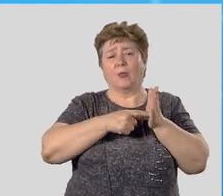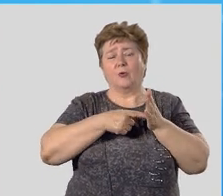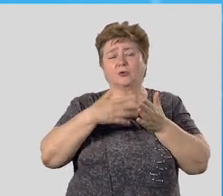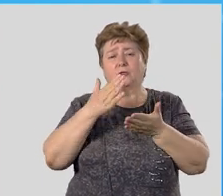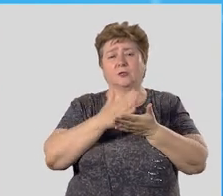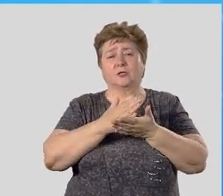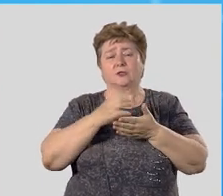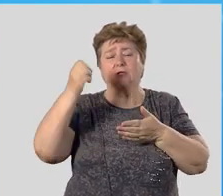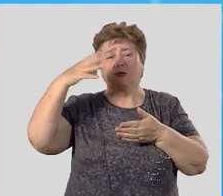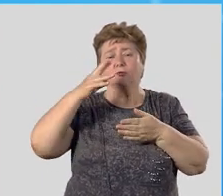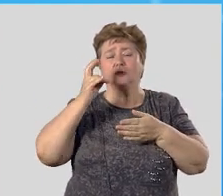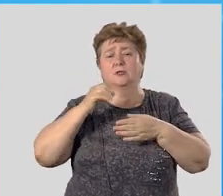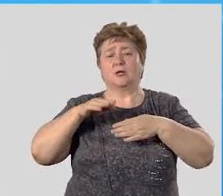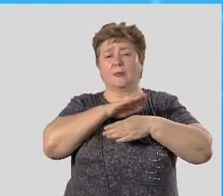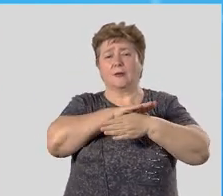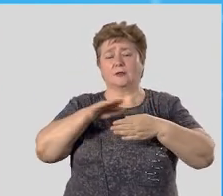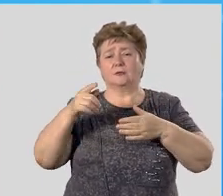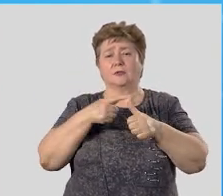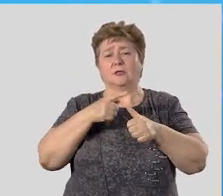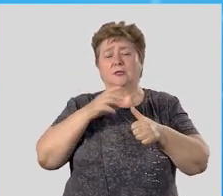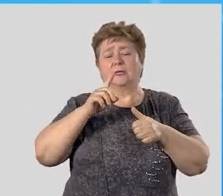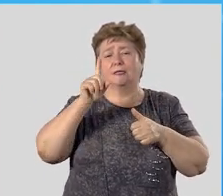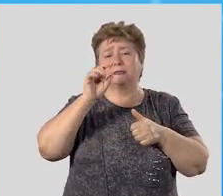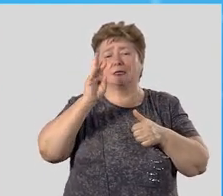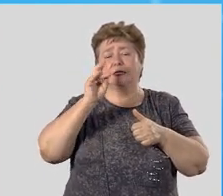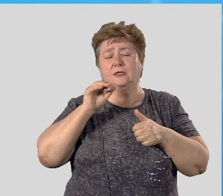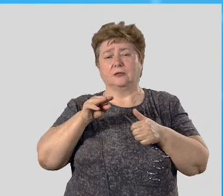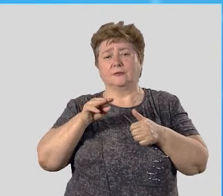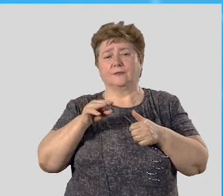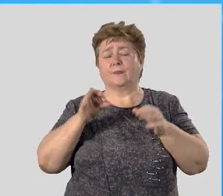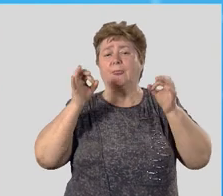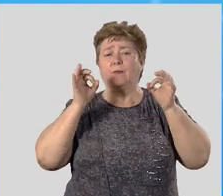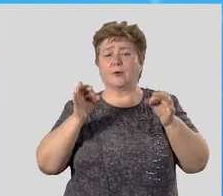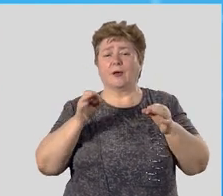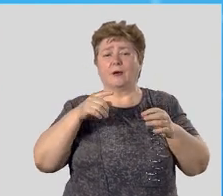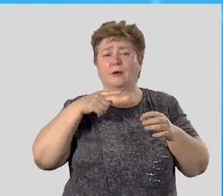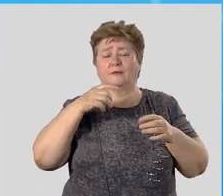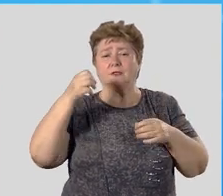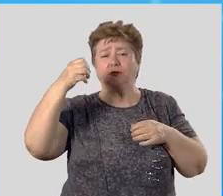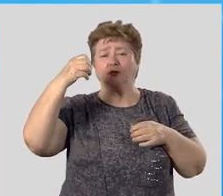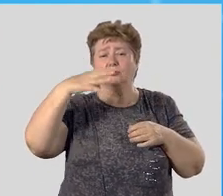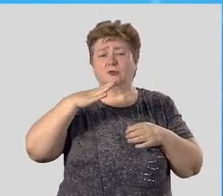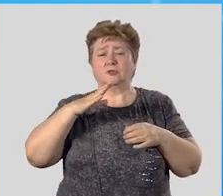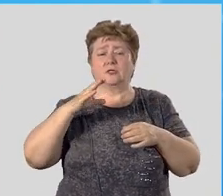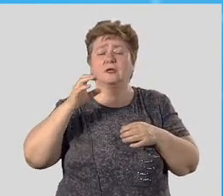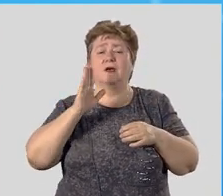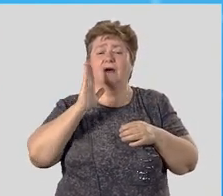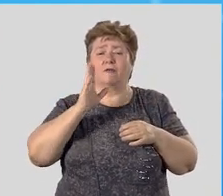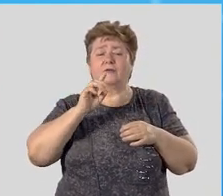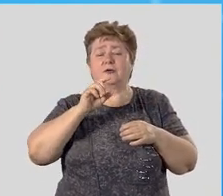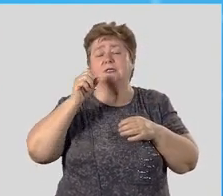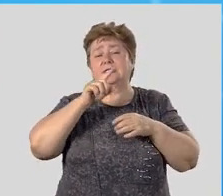нахождения солнца над горизонтом называется зенитом. Правильно говорить «солнце в зените».